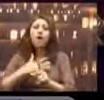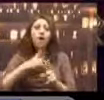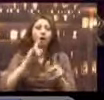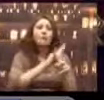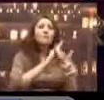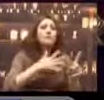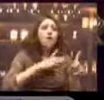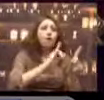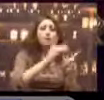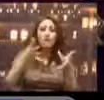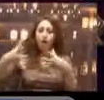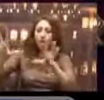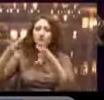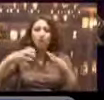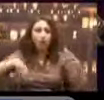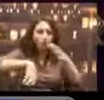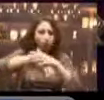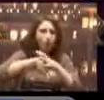فعمالين نقسم في فرق